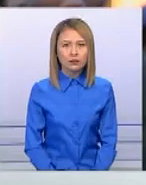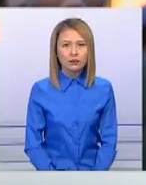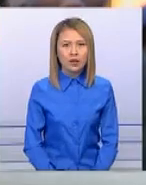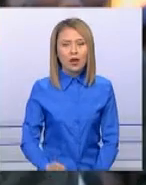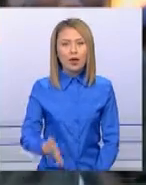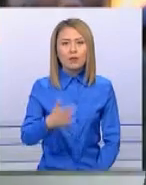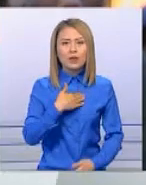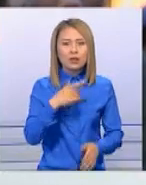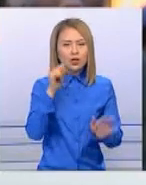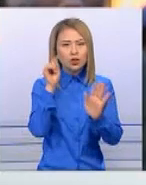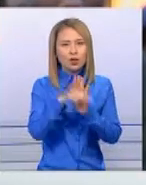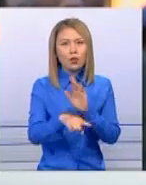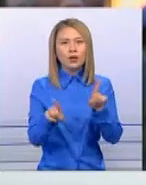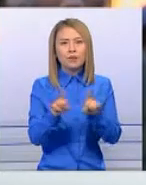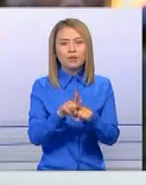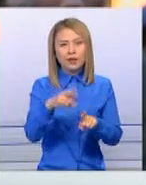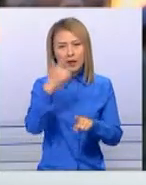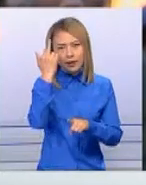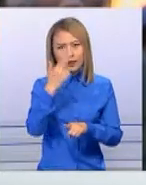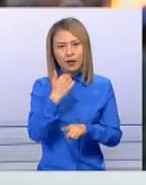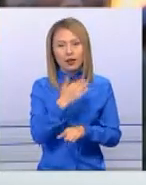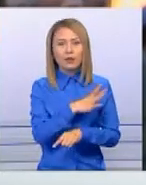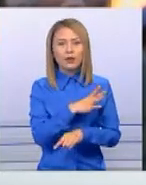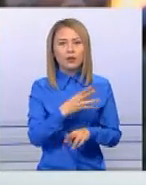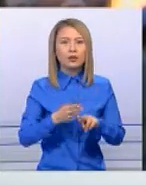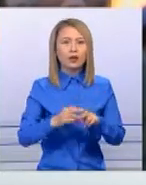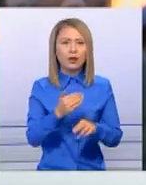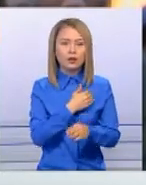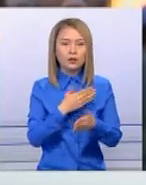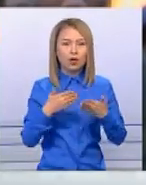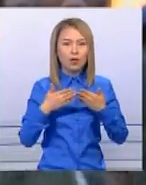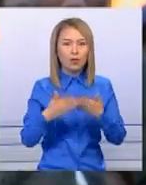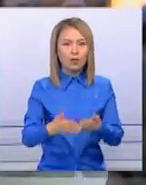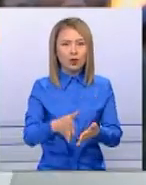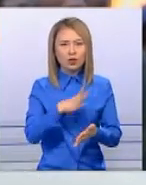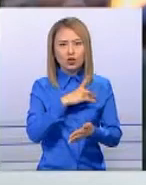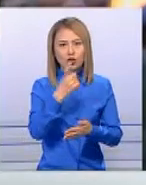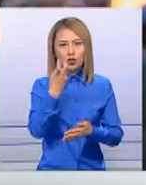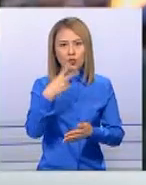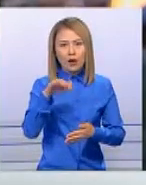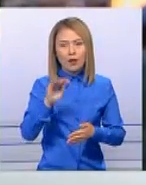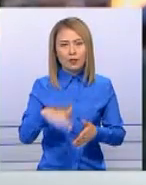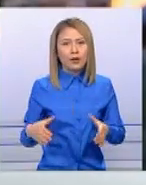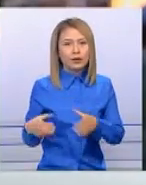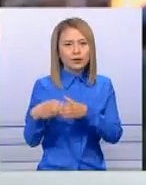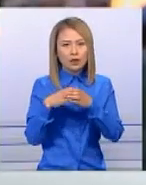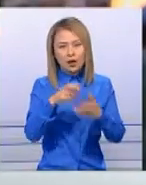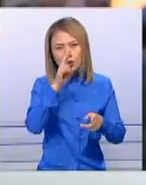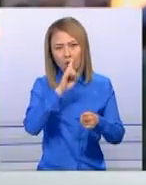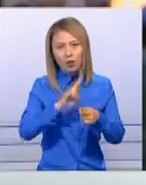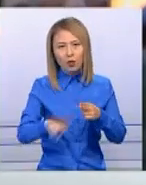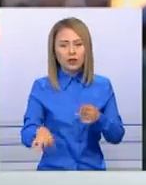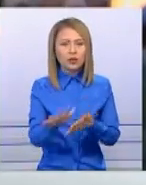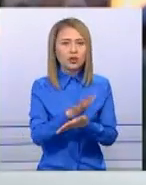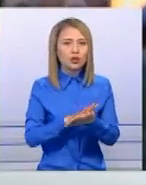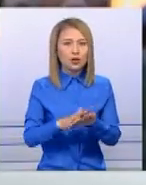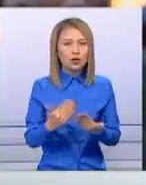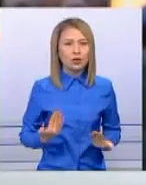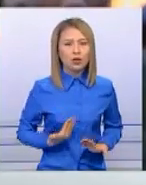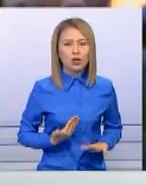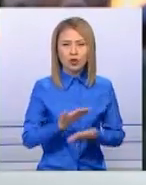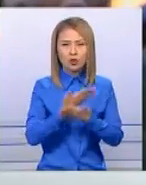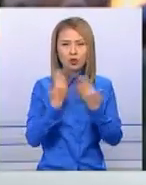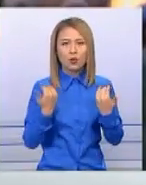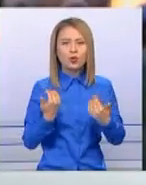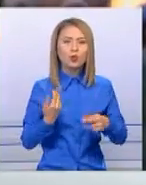Біз жерорта теңіз арқылы Италияға жетпек болдық. Кемеге бас аяғы 120 адам міндік. Меніңше жоғалып кеткендердің еш қайсысы тірі қалған